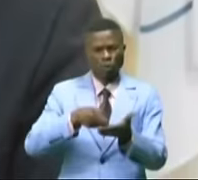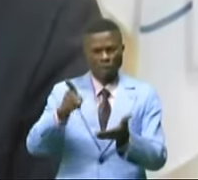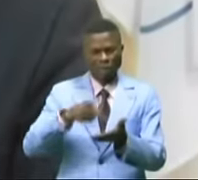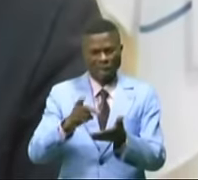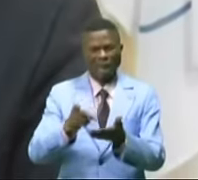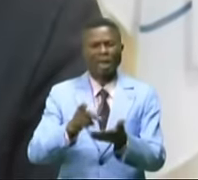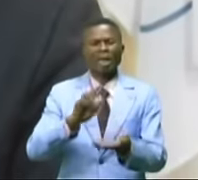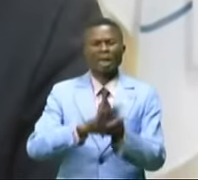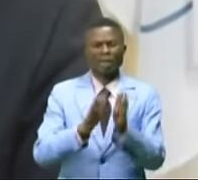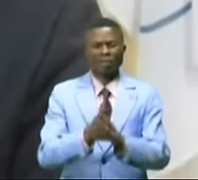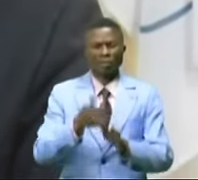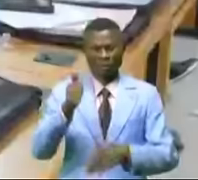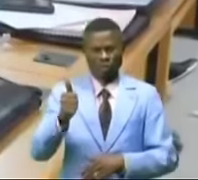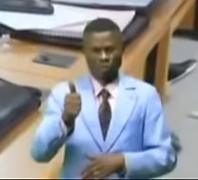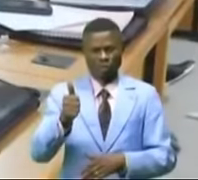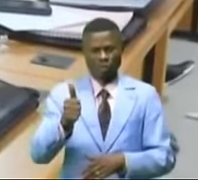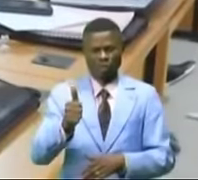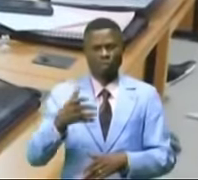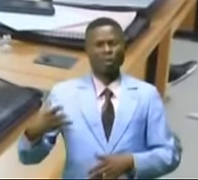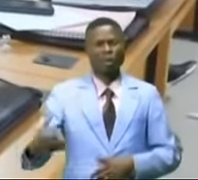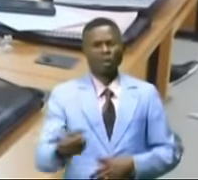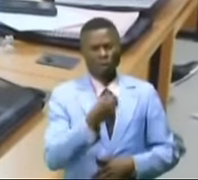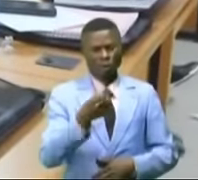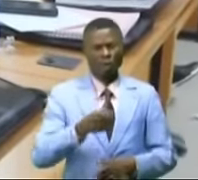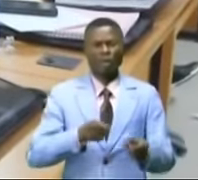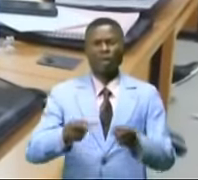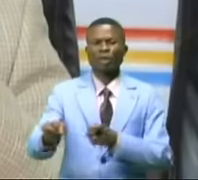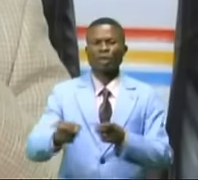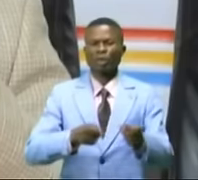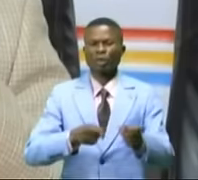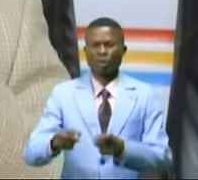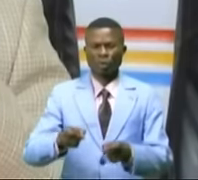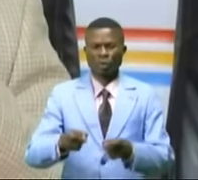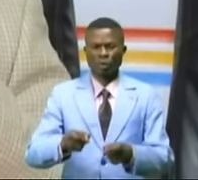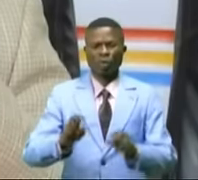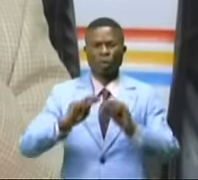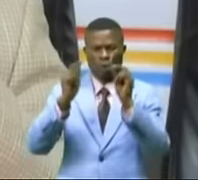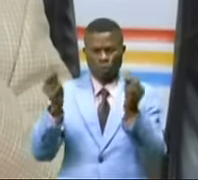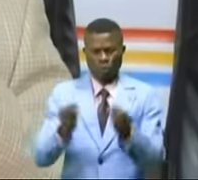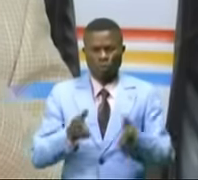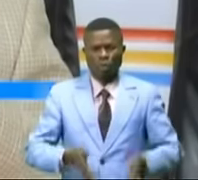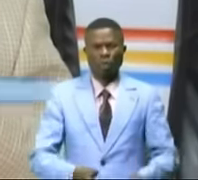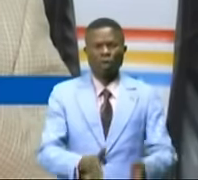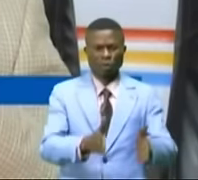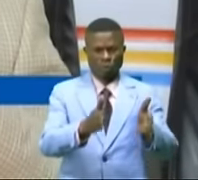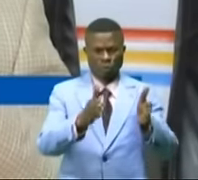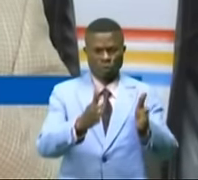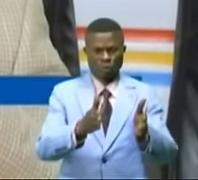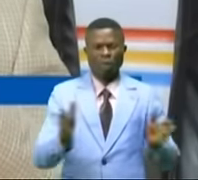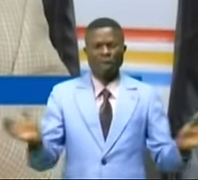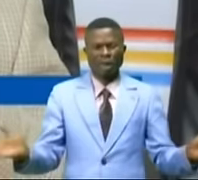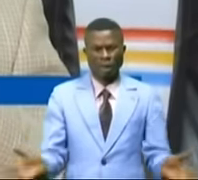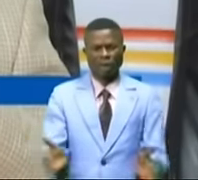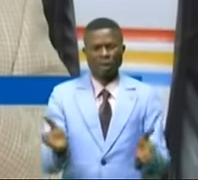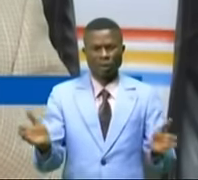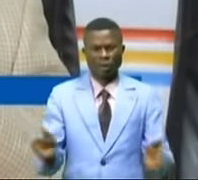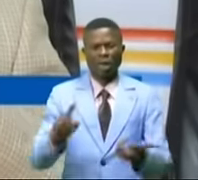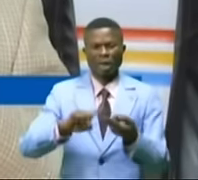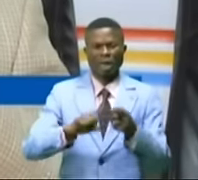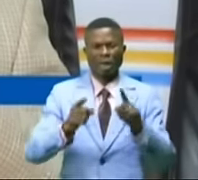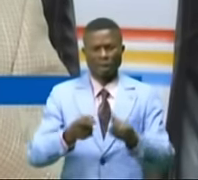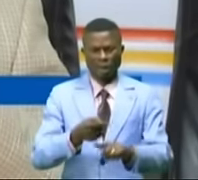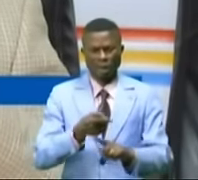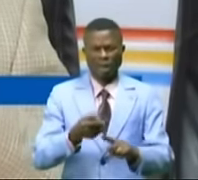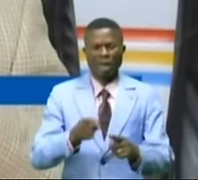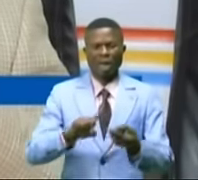agents, la récupération et la gestion de son réseau routier, le renforcement des relations